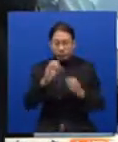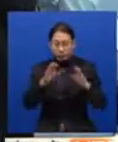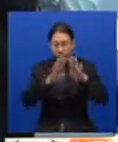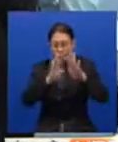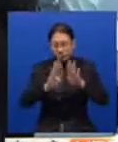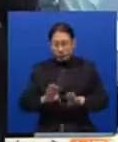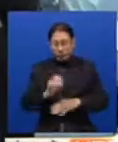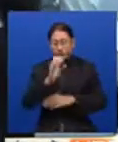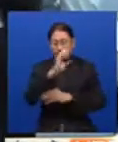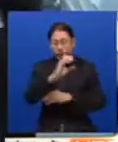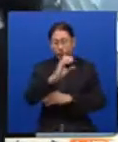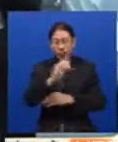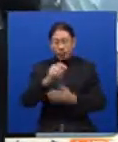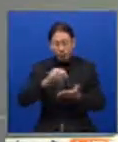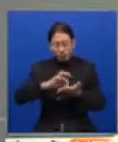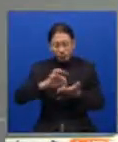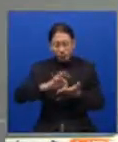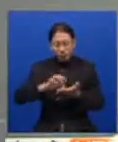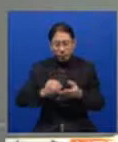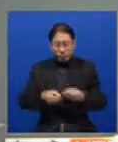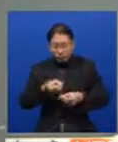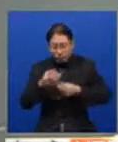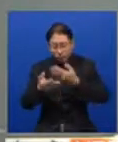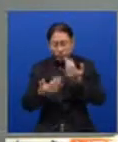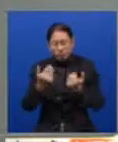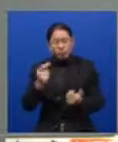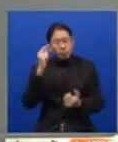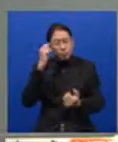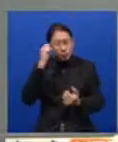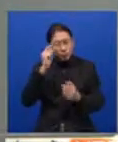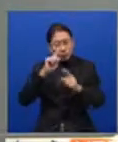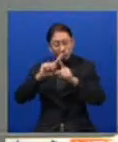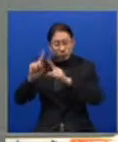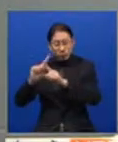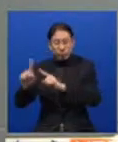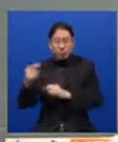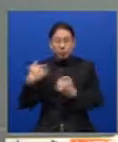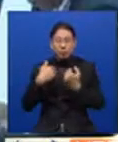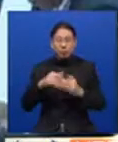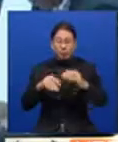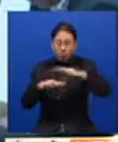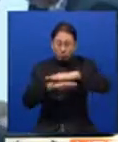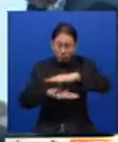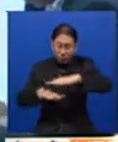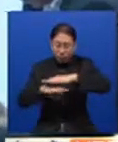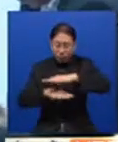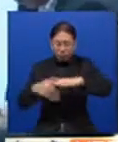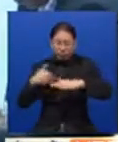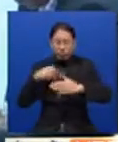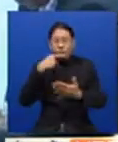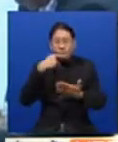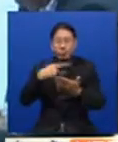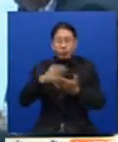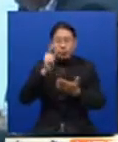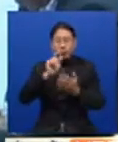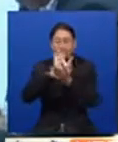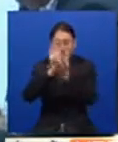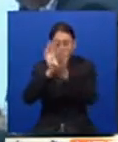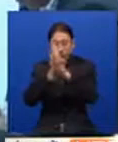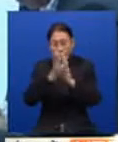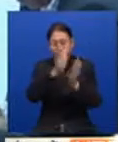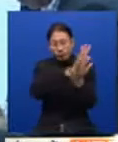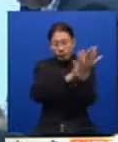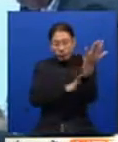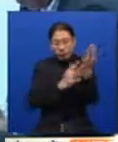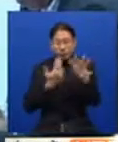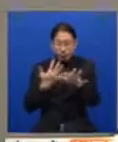กรอกข้อมูลแสดงความคิดเห็นที่มีต่อประเด็นการปฏิรูปในด้านต่างๆซึ่งข้อมูลเหล่านี้จะเป็นประโยชน์ต่อการปฏิรูปประเทศสอด